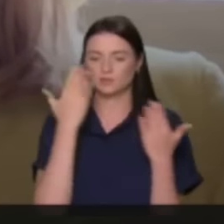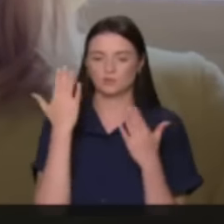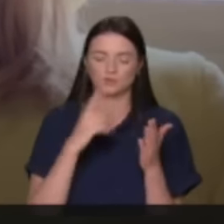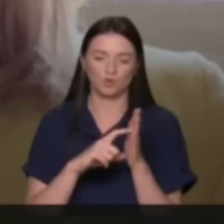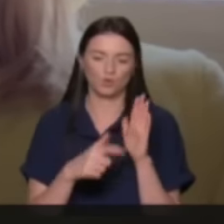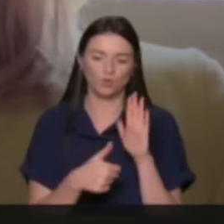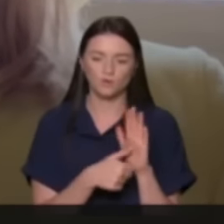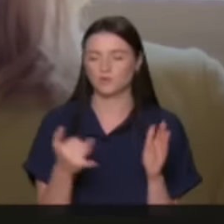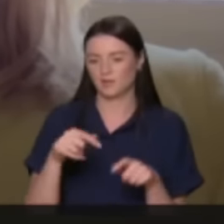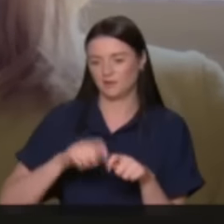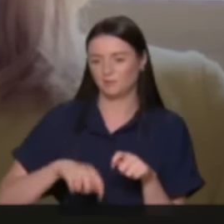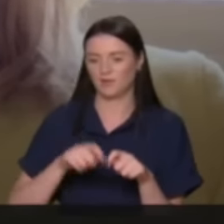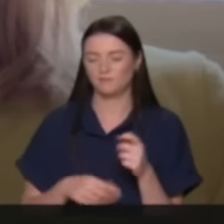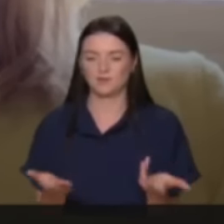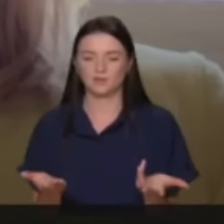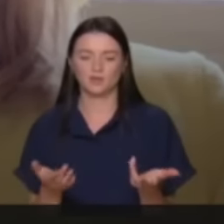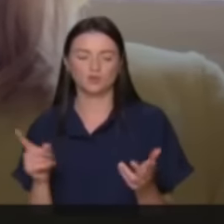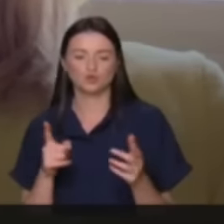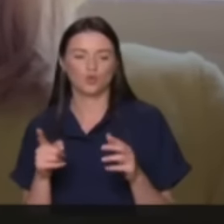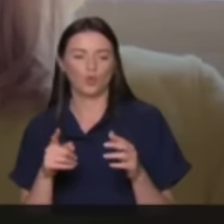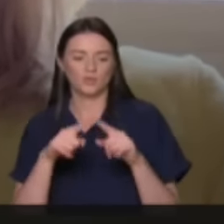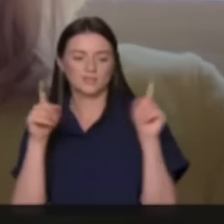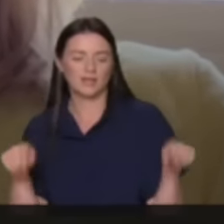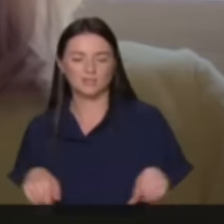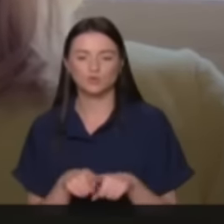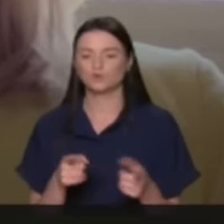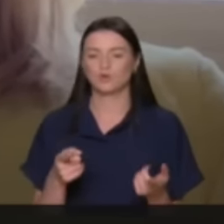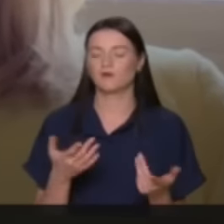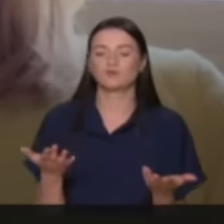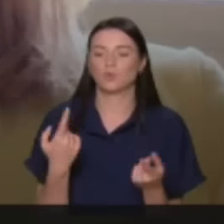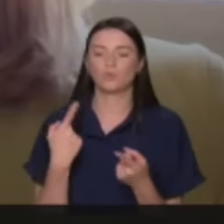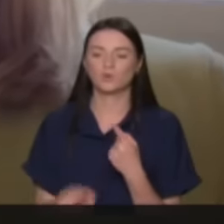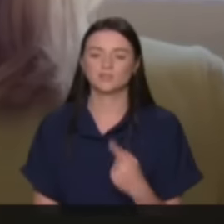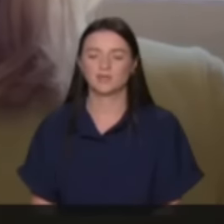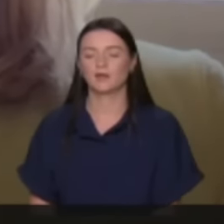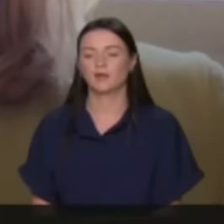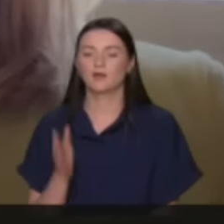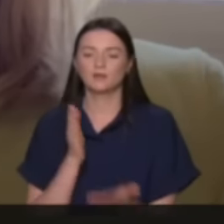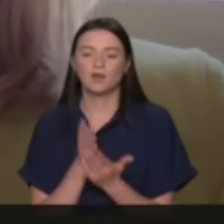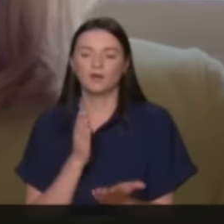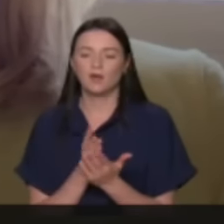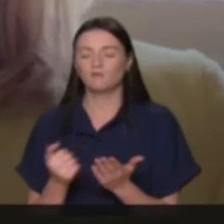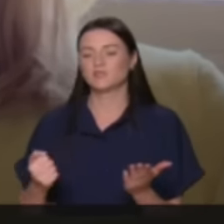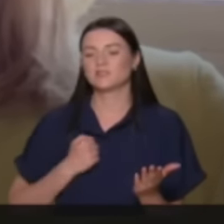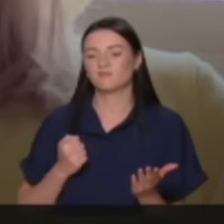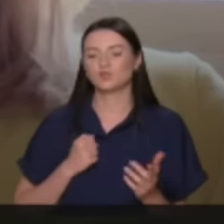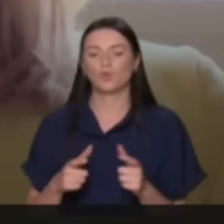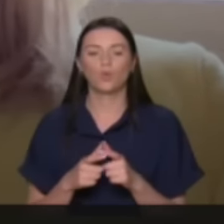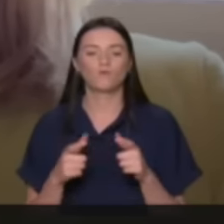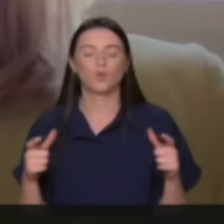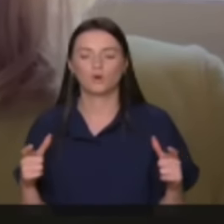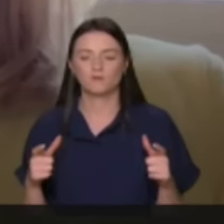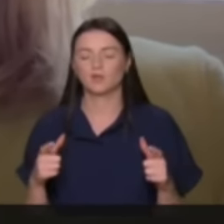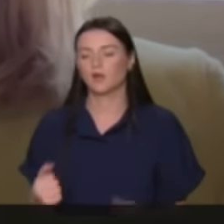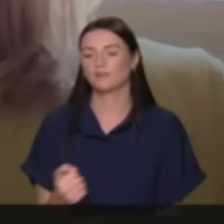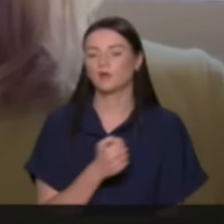QR-коди, і перевірити його, що з листочка, що перевірити. То в чому ж різниця? Наявність військового квитка. На